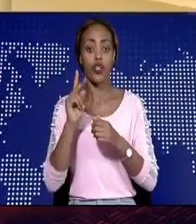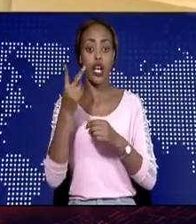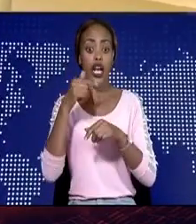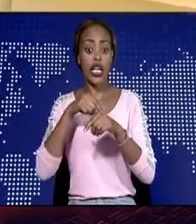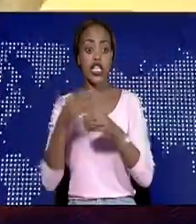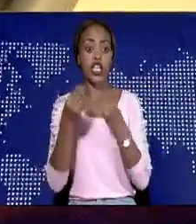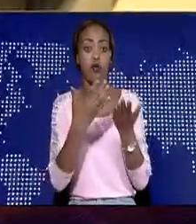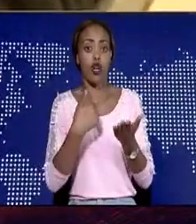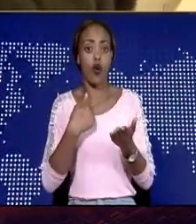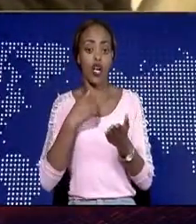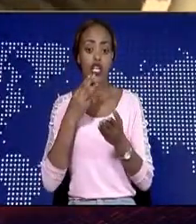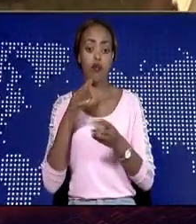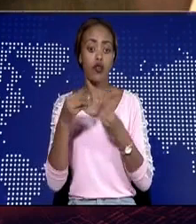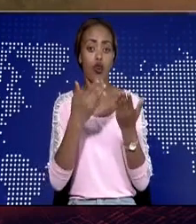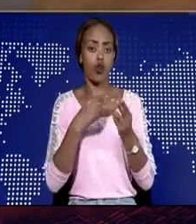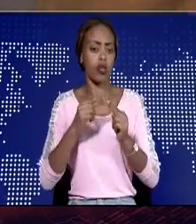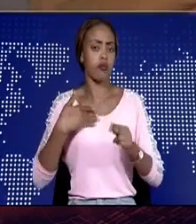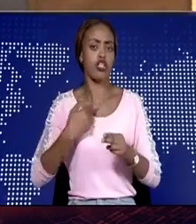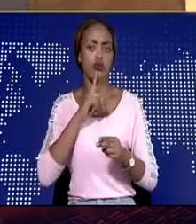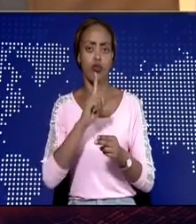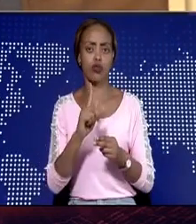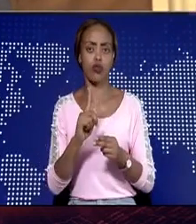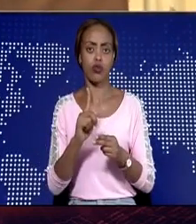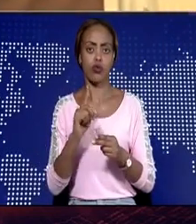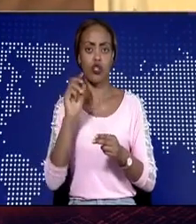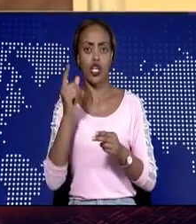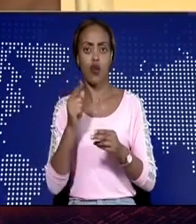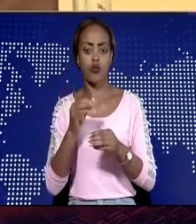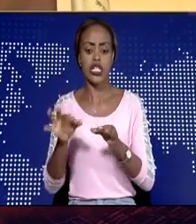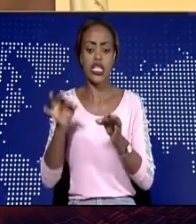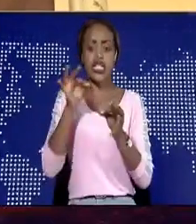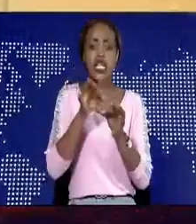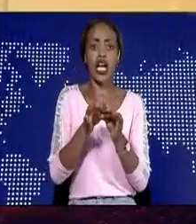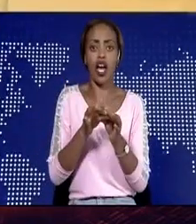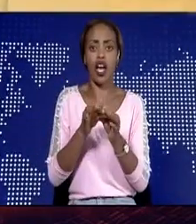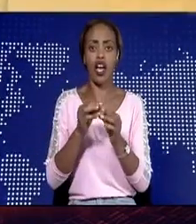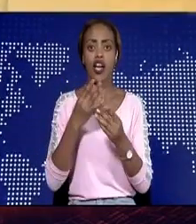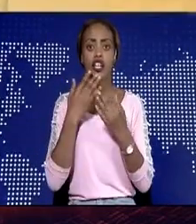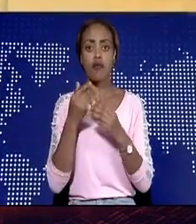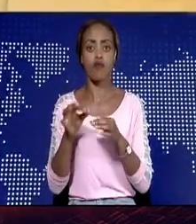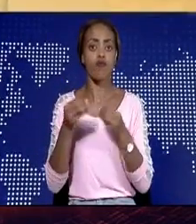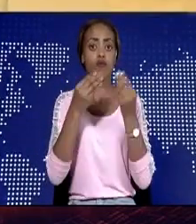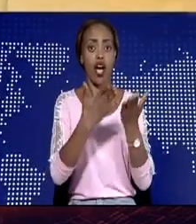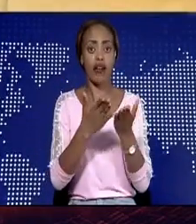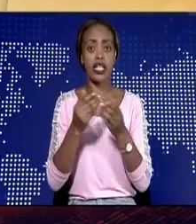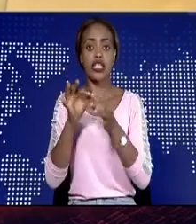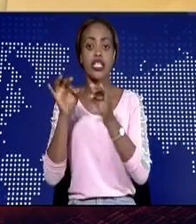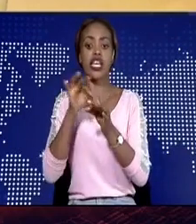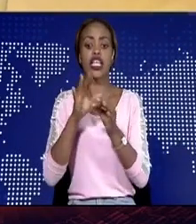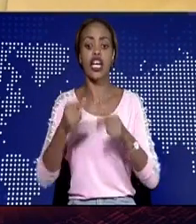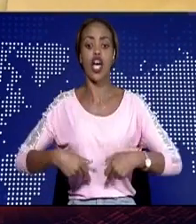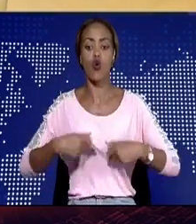لغسلو خوينه دم خلق سولو خدما بتعمي دسلني ياو لتكادم بملغاس لي مليتكا هيوت ندحن بلل ياو